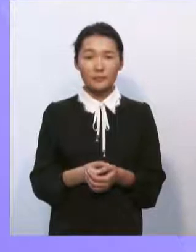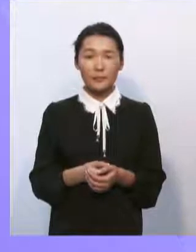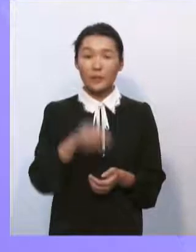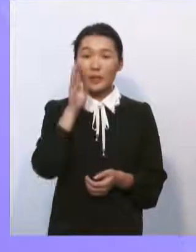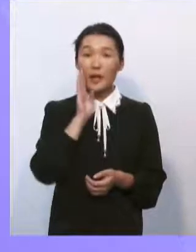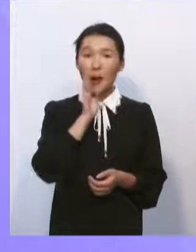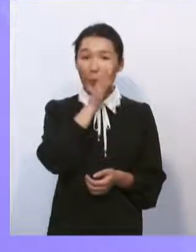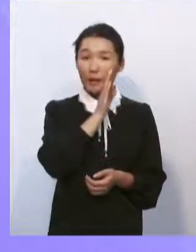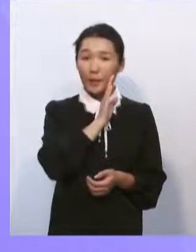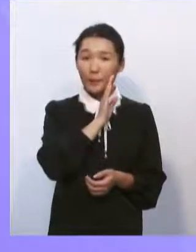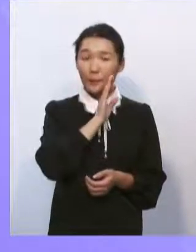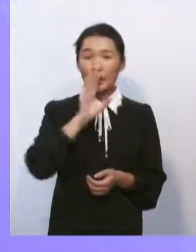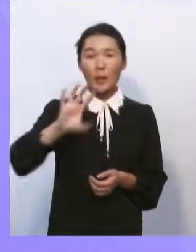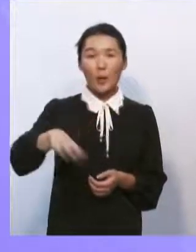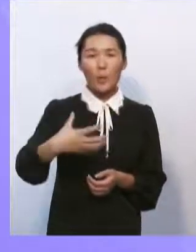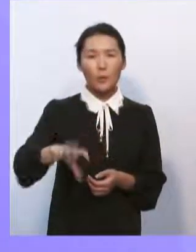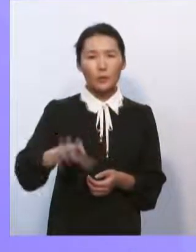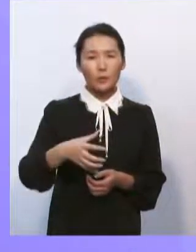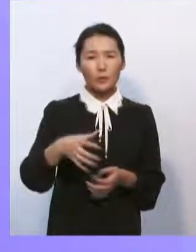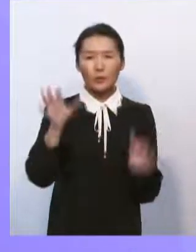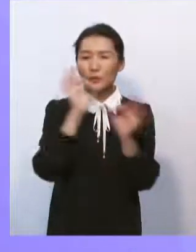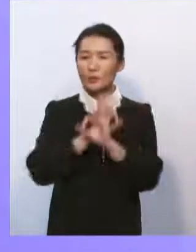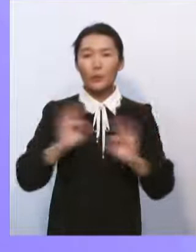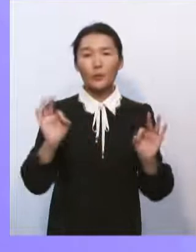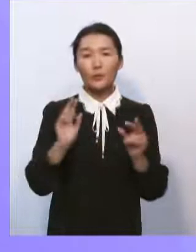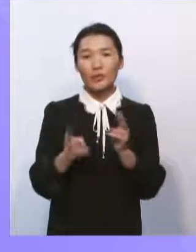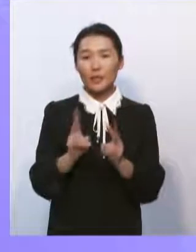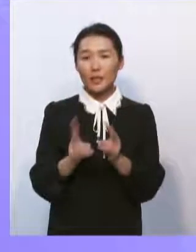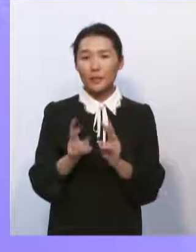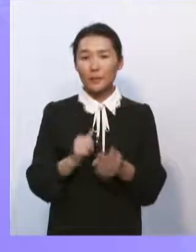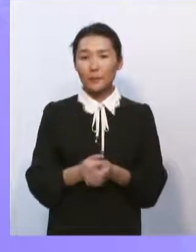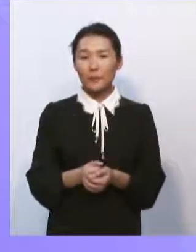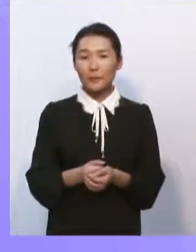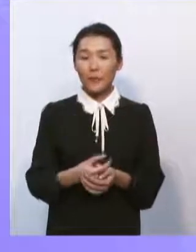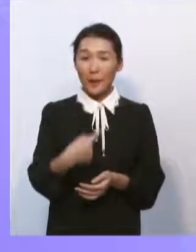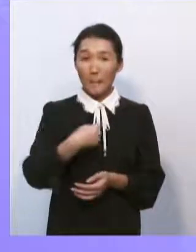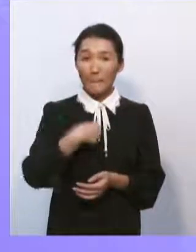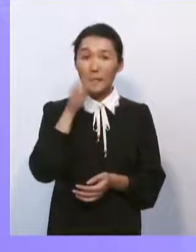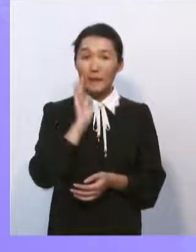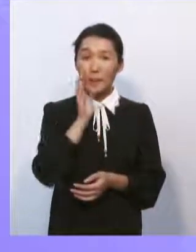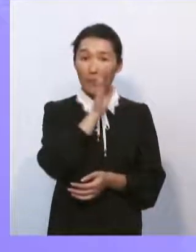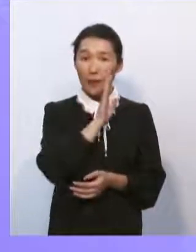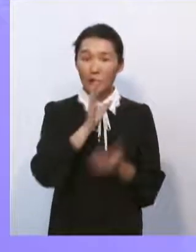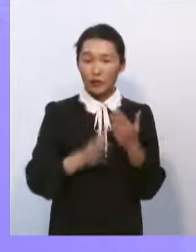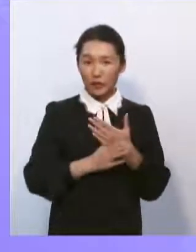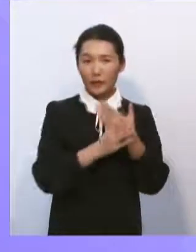Апа ким? Боорсокту сонун жасайт. Мен апама жардам берем.